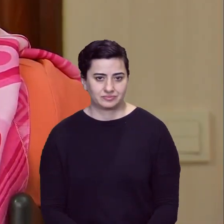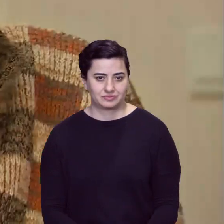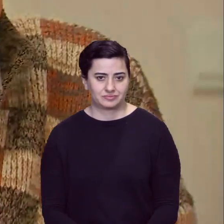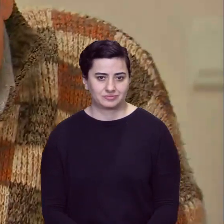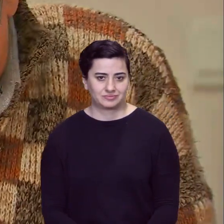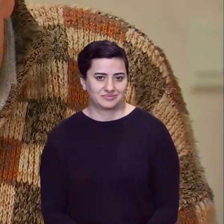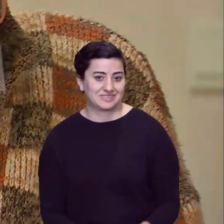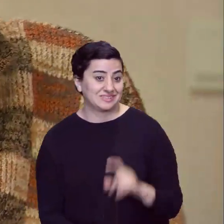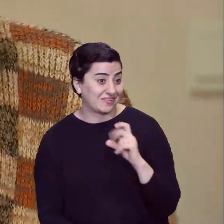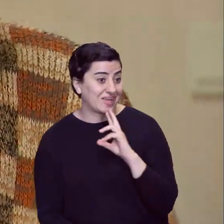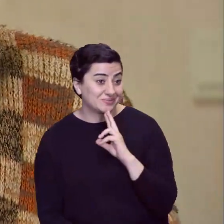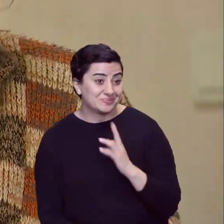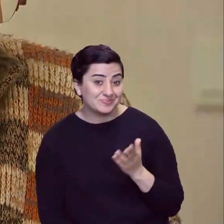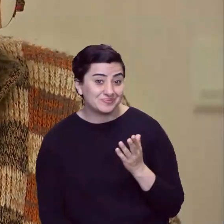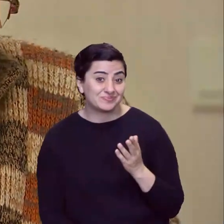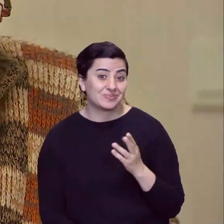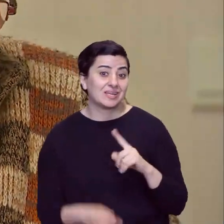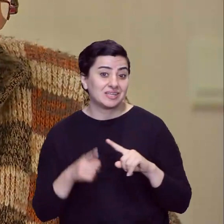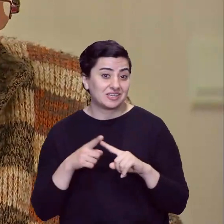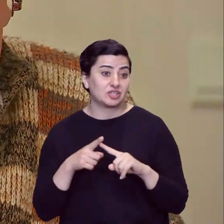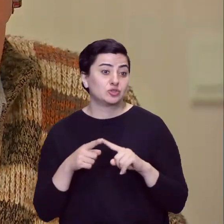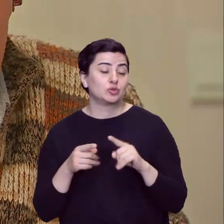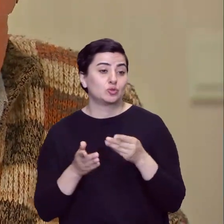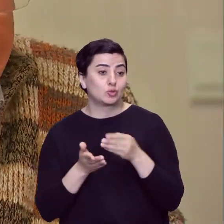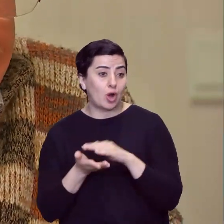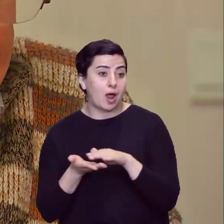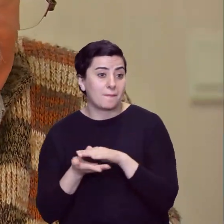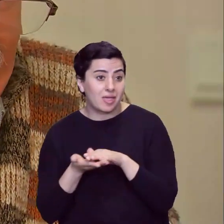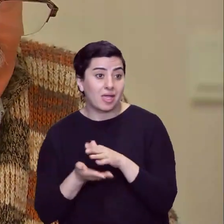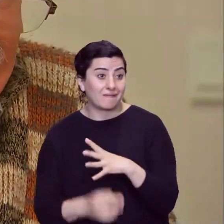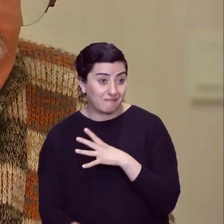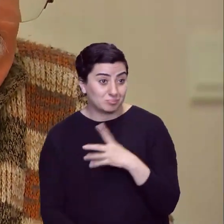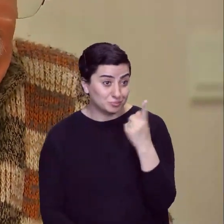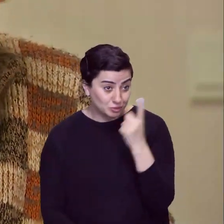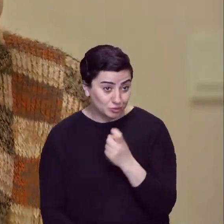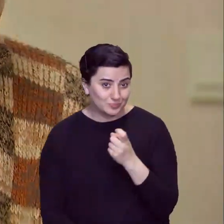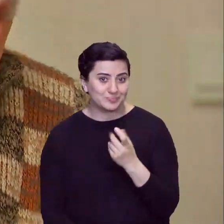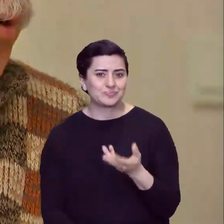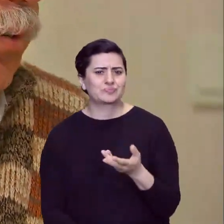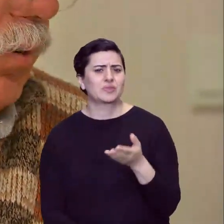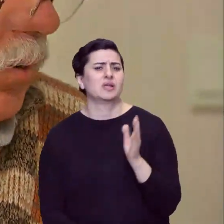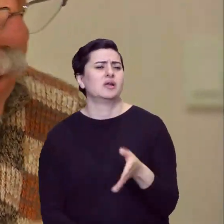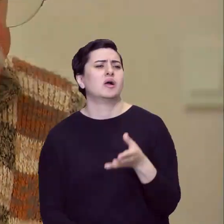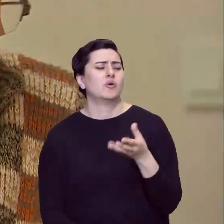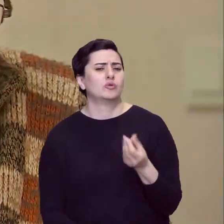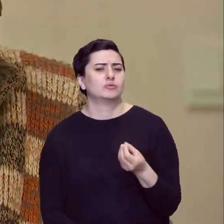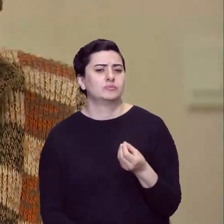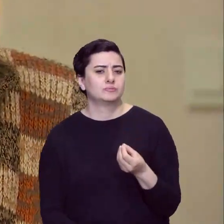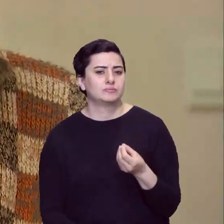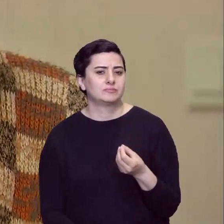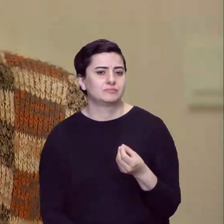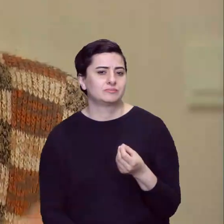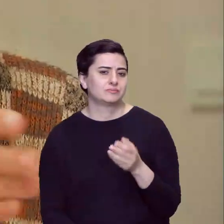Şey Cevriye Hanım, tarçınlı kurabiyelerden kaldı mı? Şey oldu Cevriye Hanım